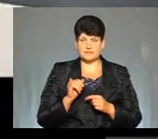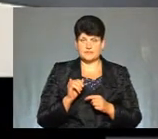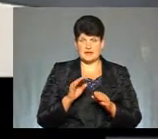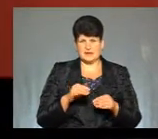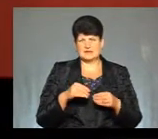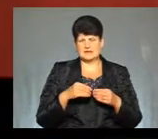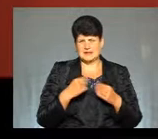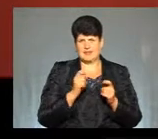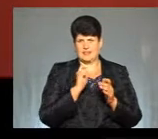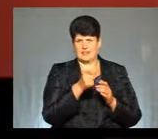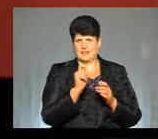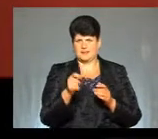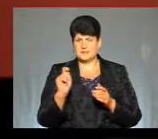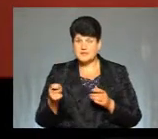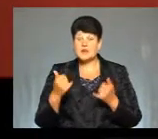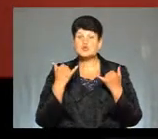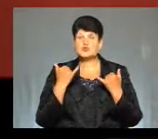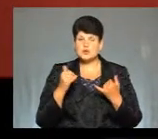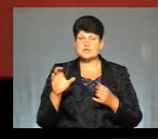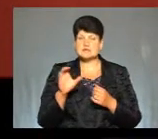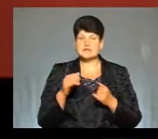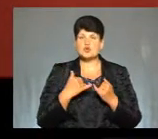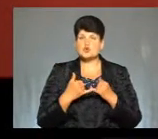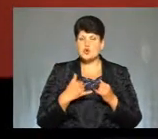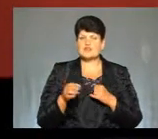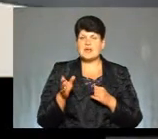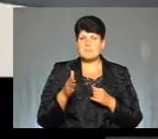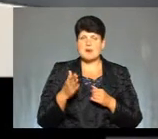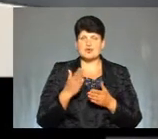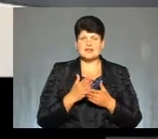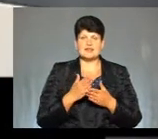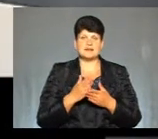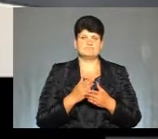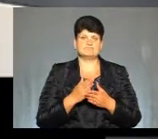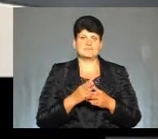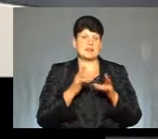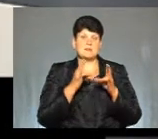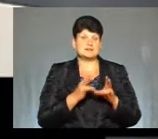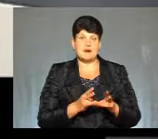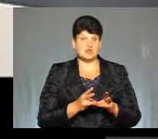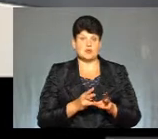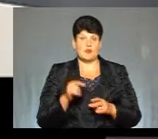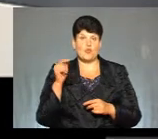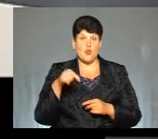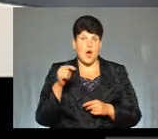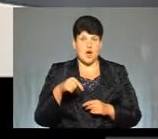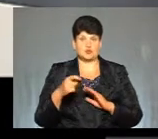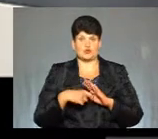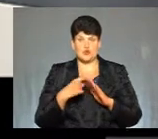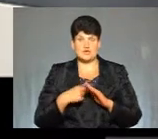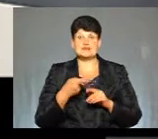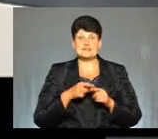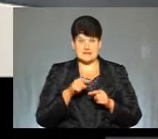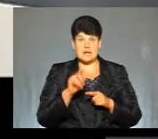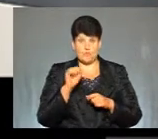ярлики. Сьогодні жовто-блакитний прапор є небезпечний і в Донецьку, і в Луганську. За це можуть тебе покарати